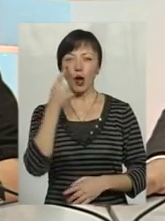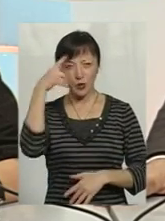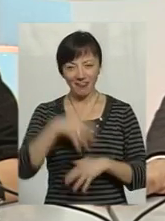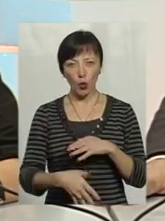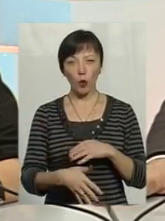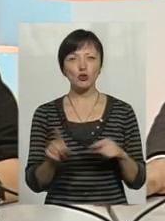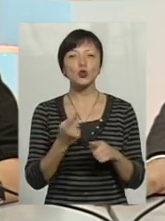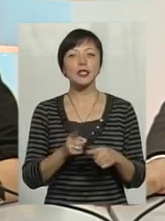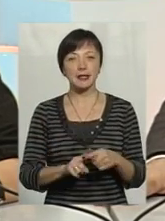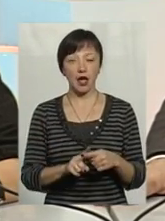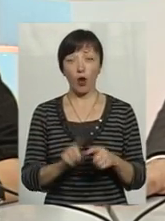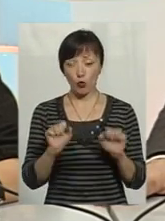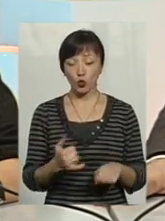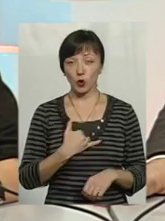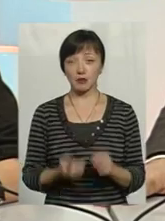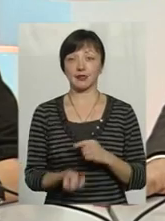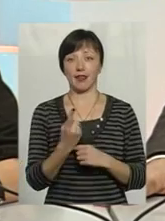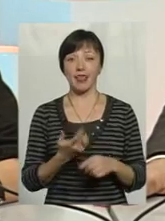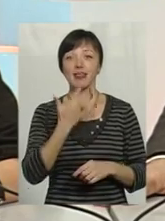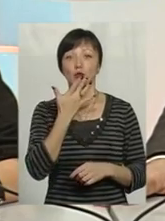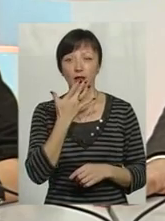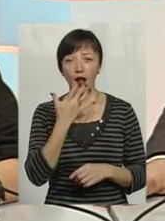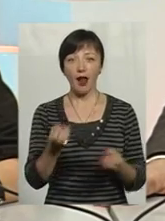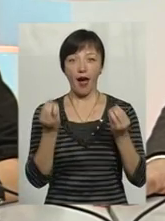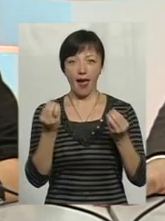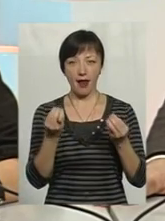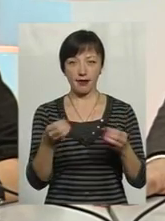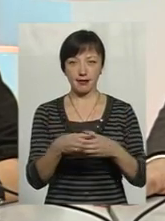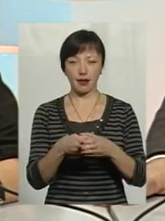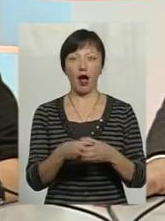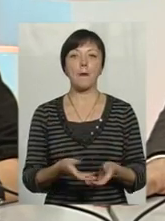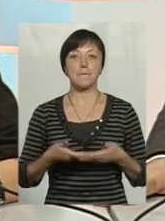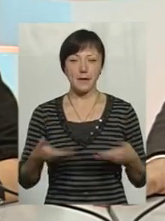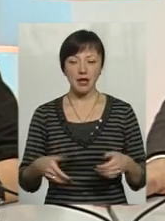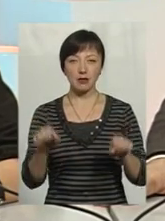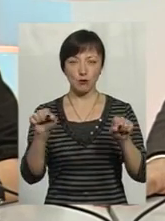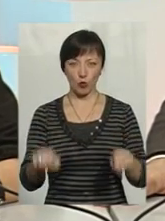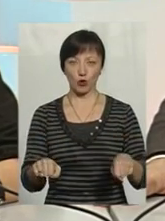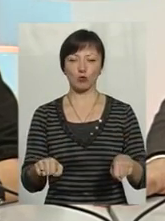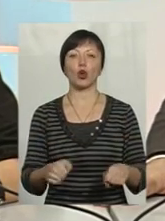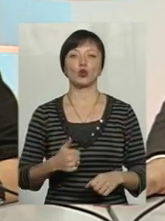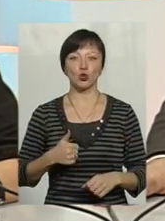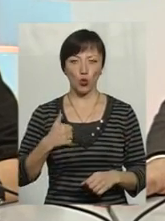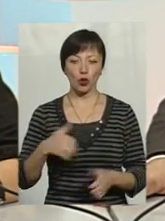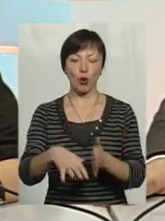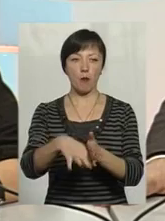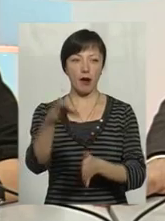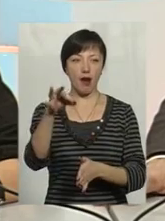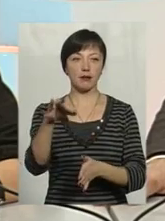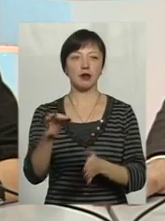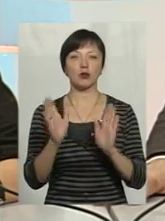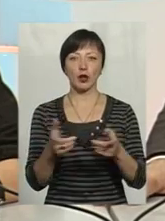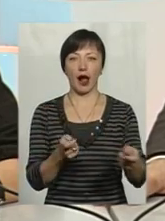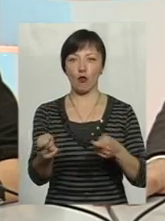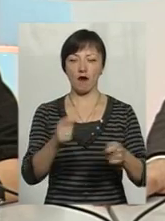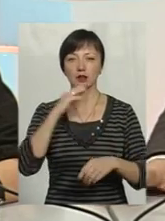розуміємо. І тоді в нас, можливо, з'явиться національна еліта, яку ми зможемо достойно обрати, яка буде